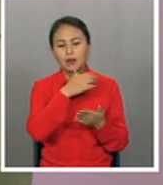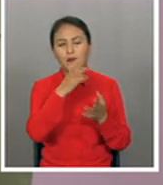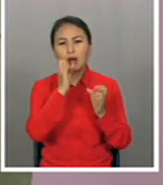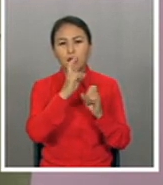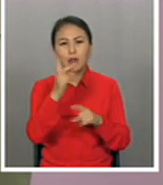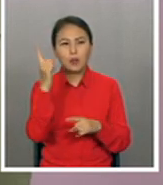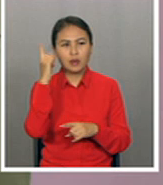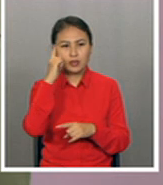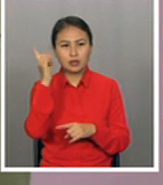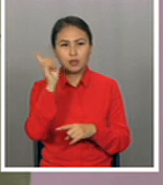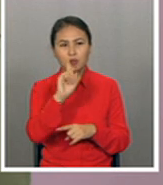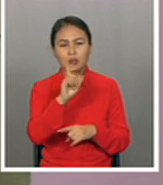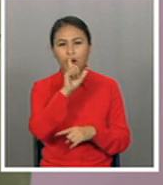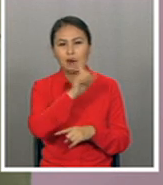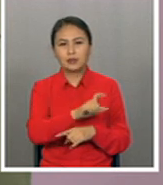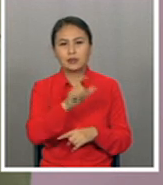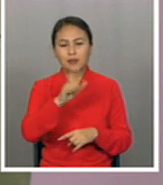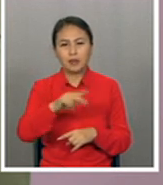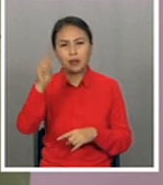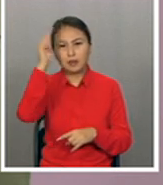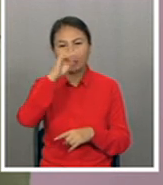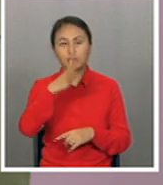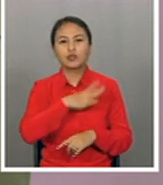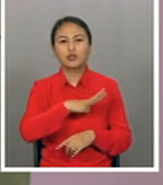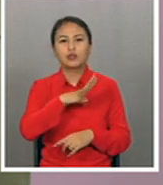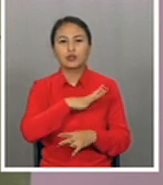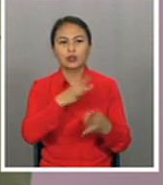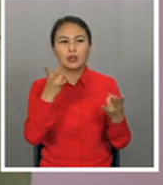ойлайсындар, адамға білім не үшін керек?